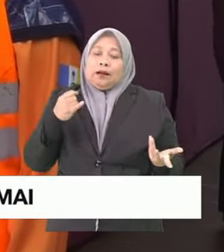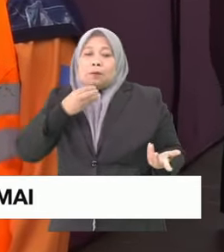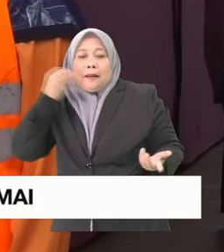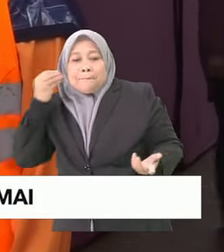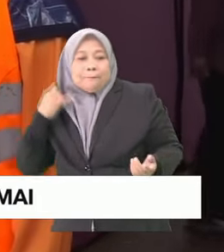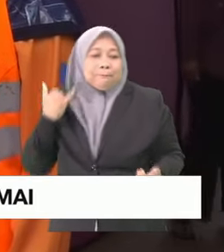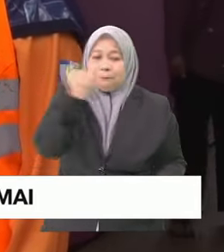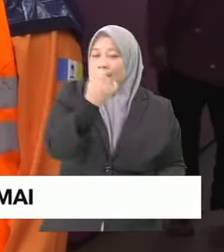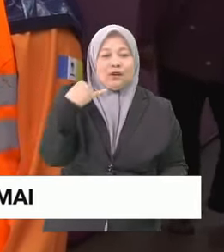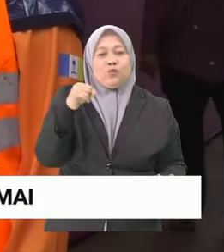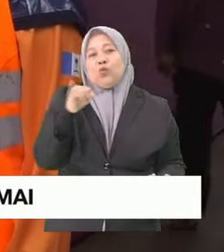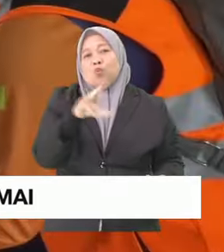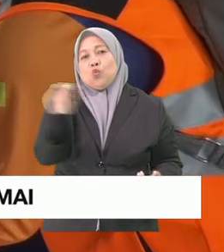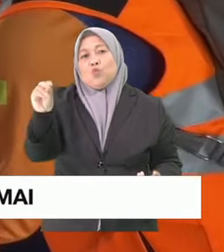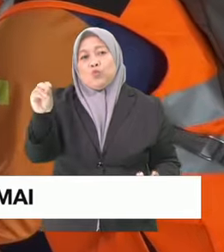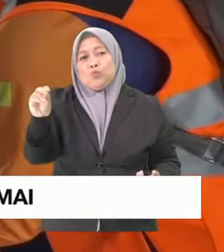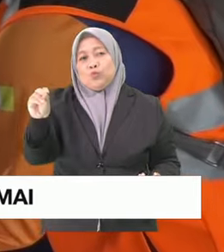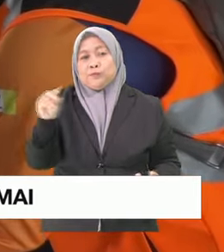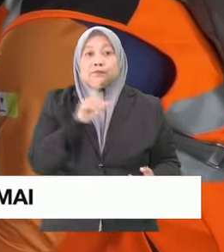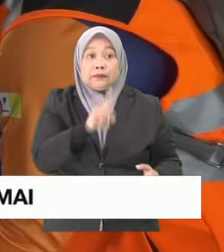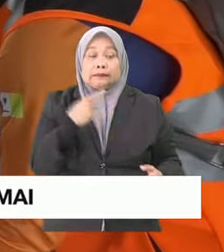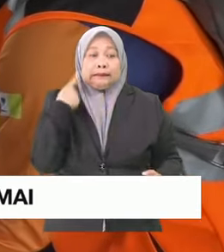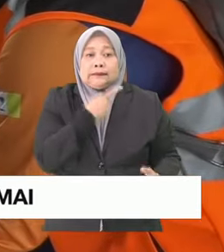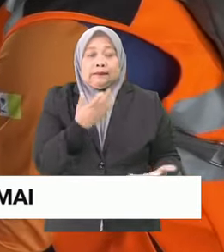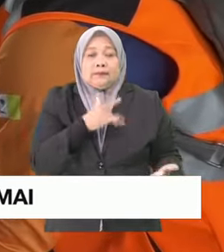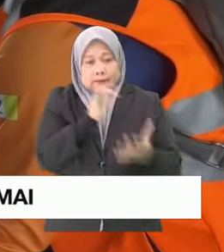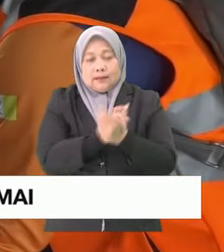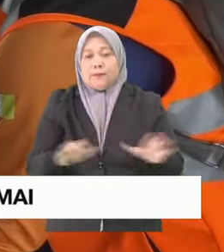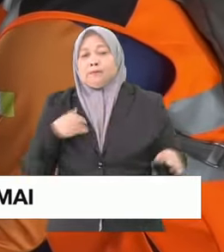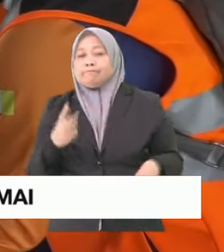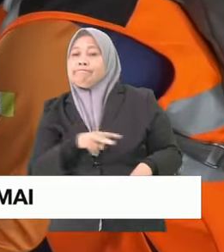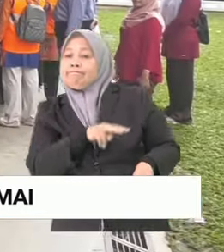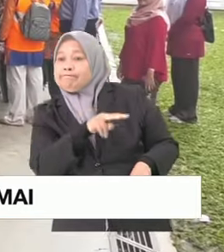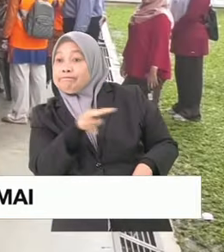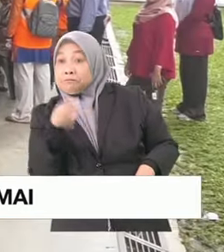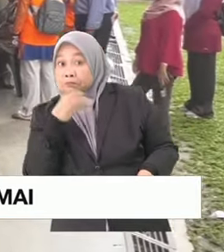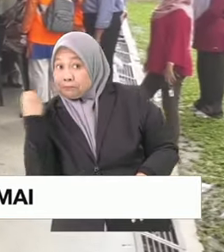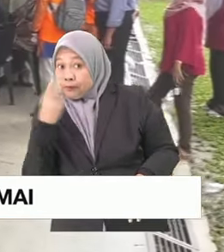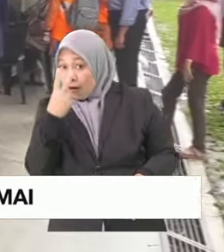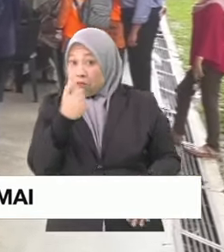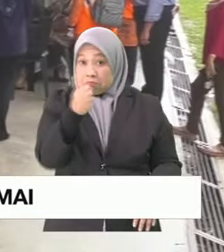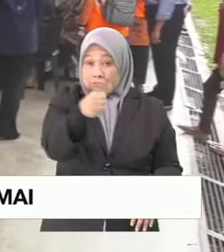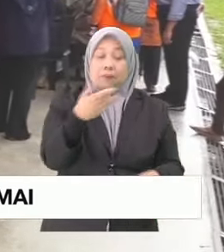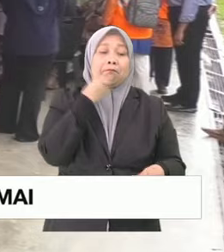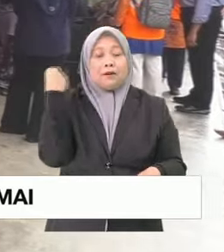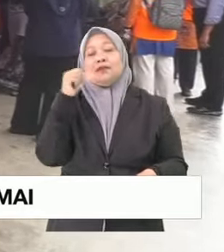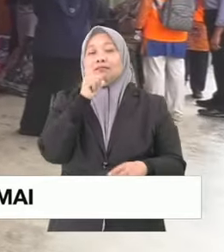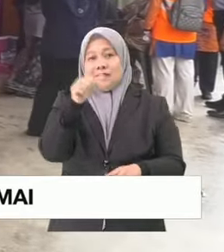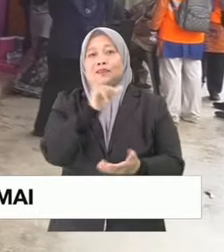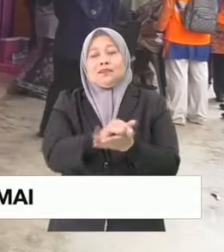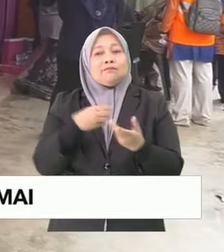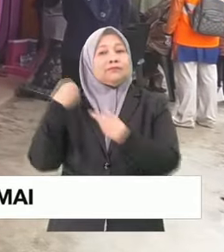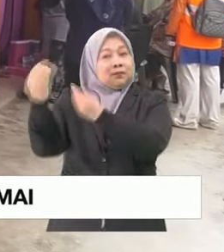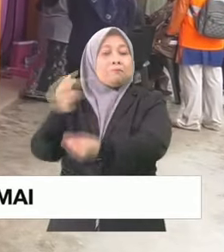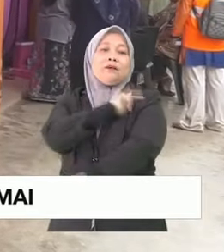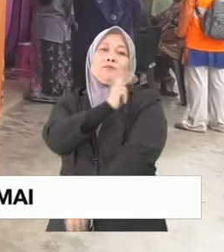lagi dan kita rasa pihak keselamatan yang akan mengesahkan boleh balik dan tak boleh balik itu. Jadi kita serah